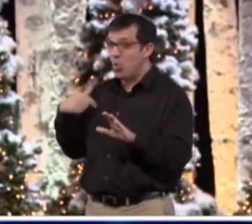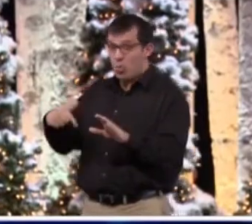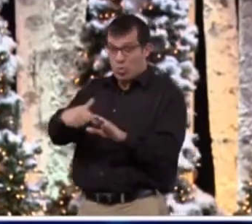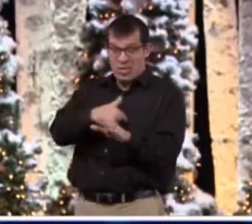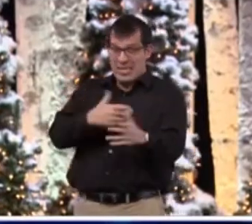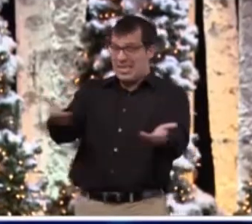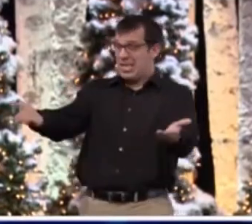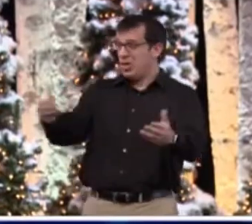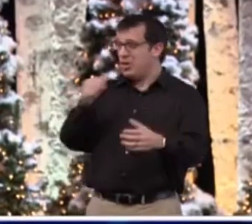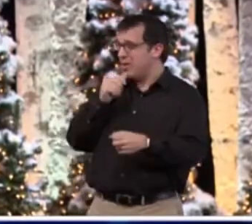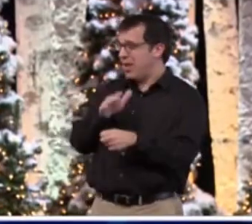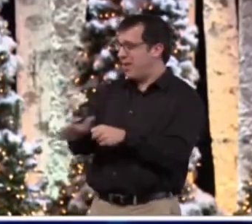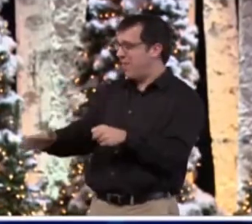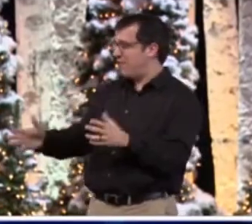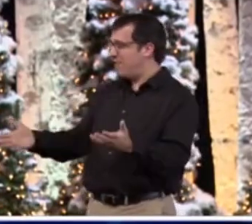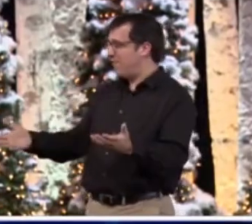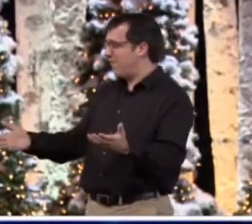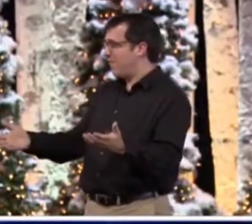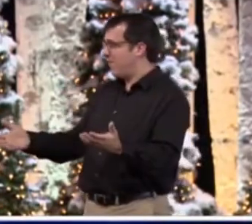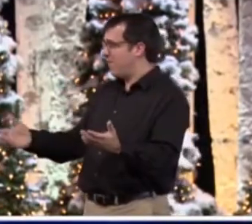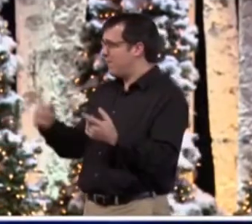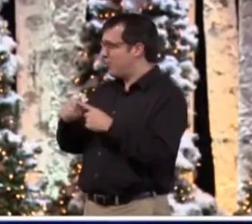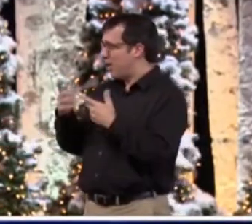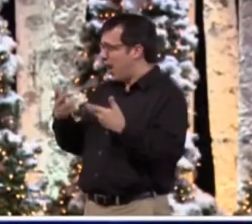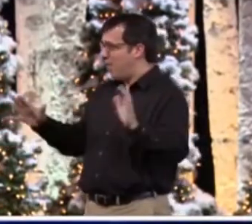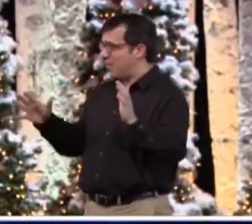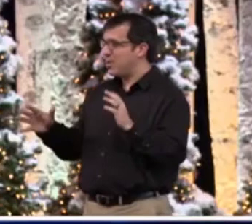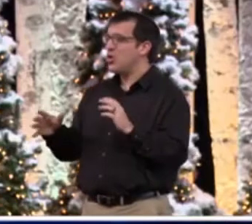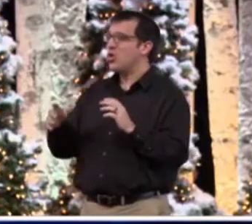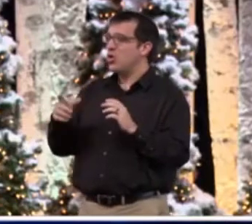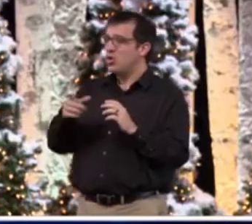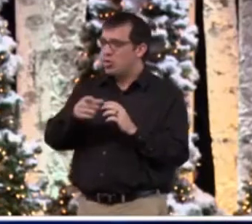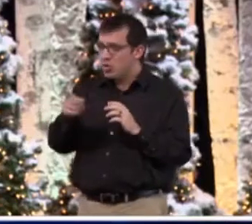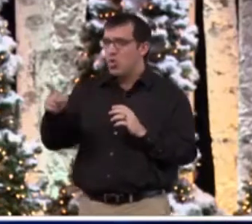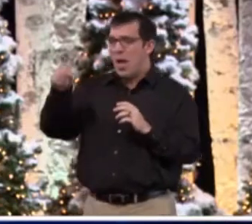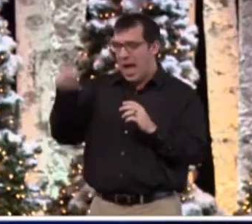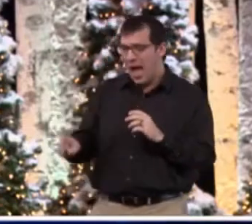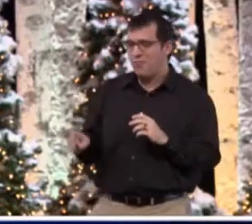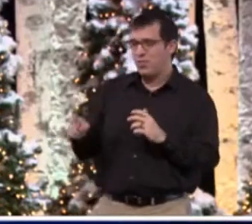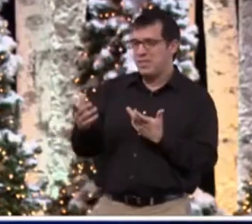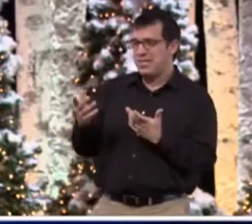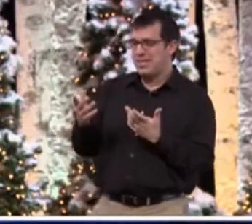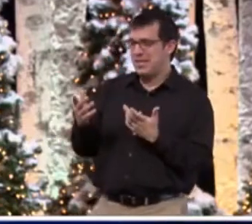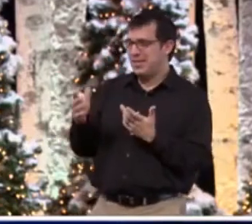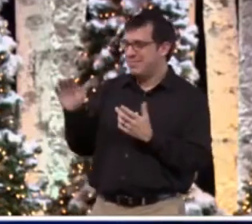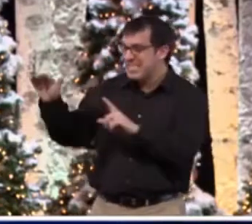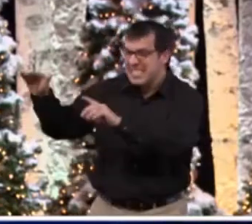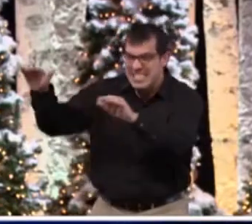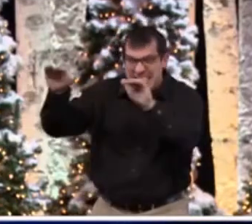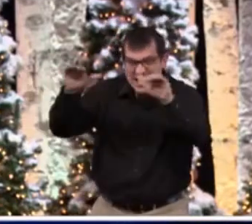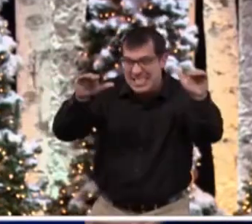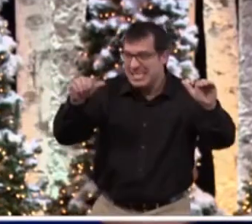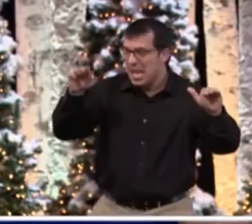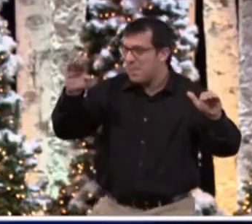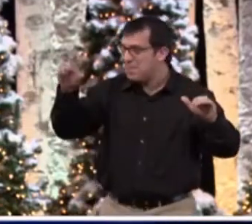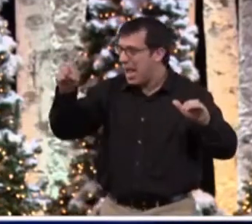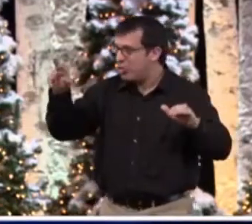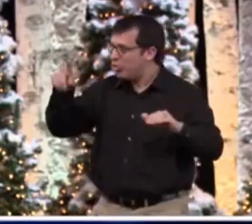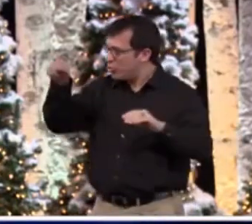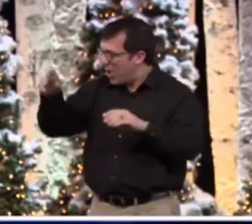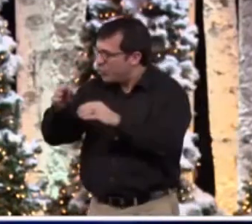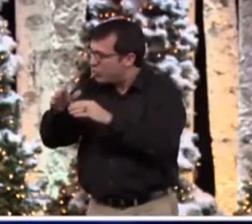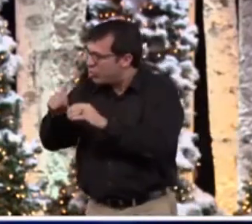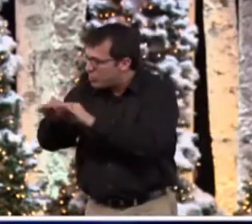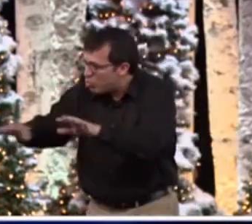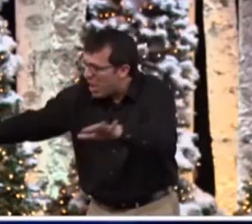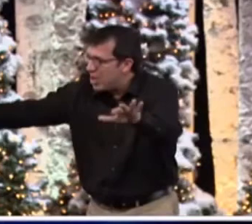पर्याप्त छैनौँ। यो काम पुरा गर्नका लागि तपाईँ एक राजदूत बन्नुपर्छ। तपाईँले यो सन्देशलाई सबैको माझमा पुर्याउनु